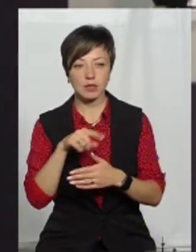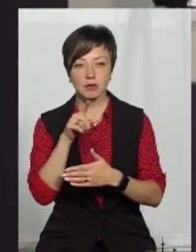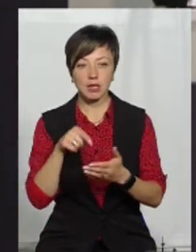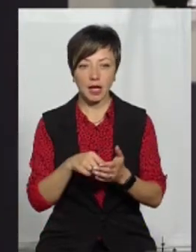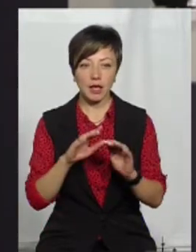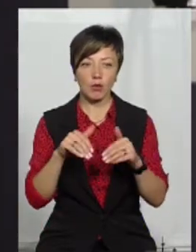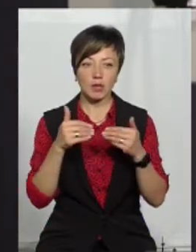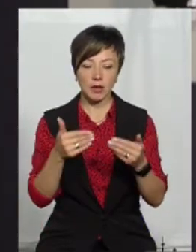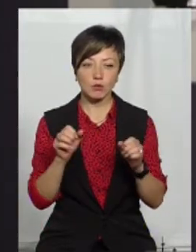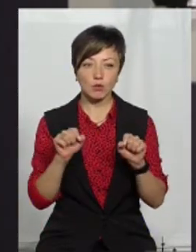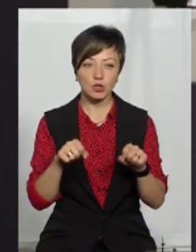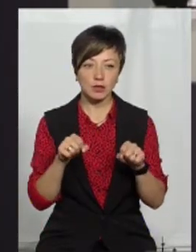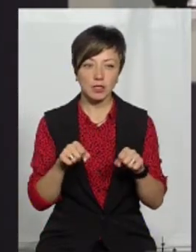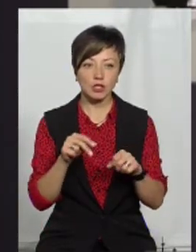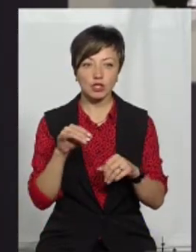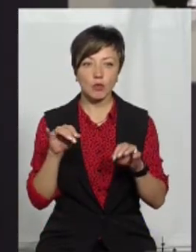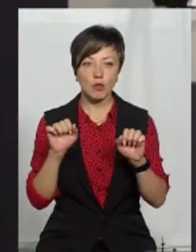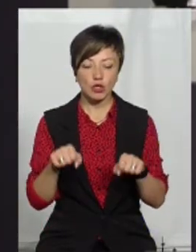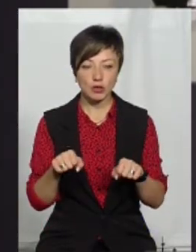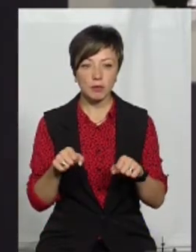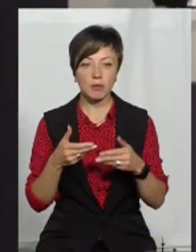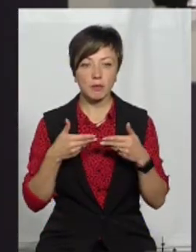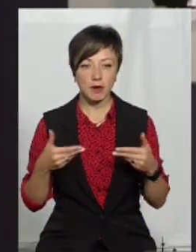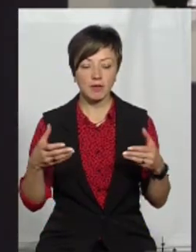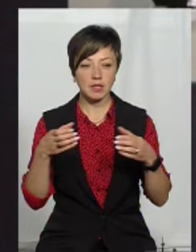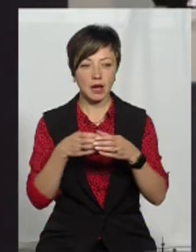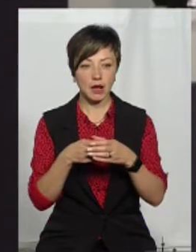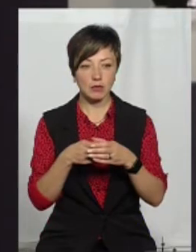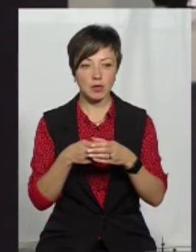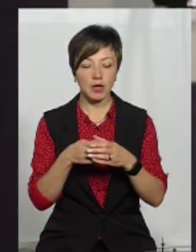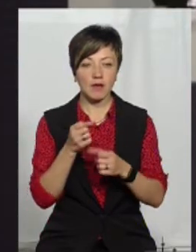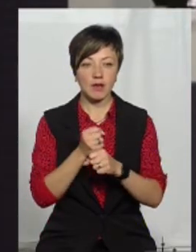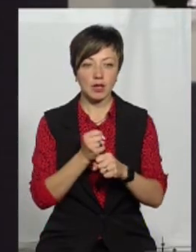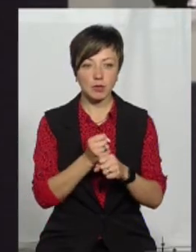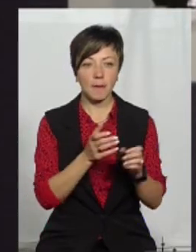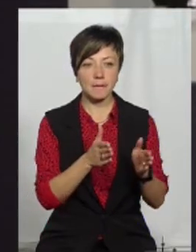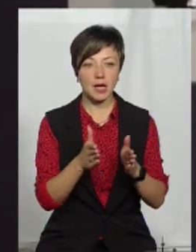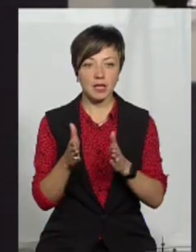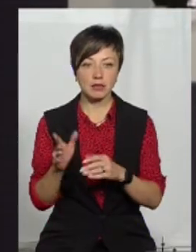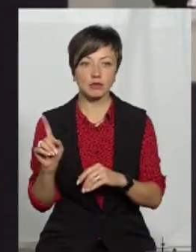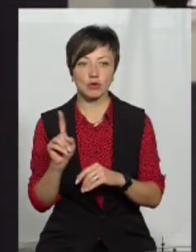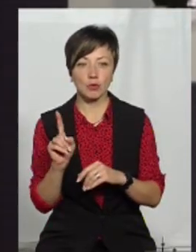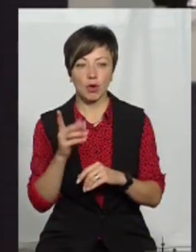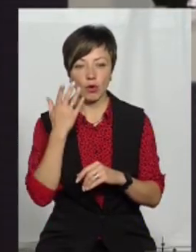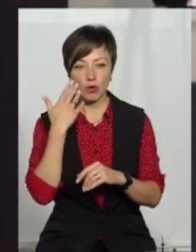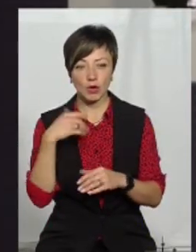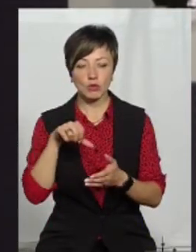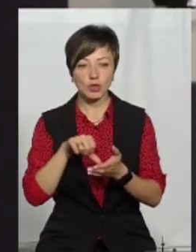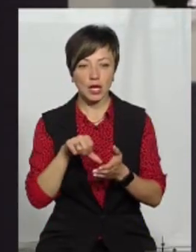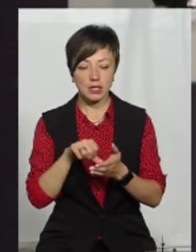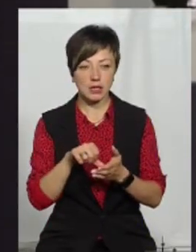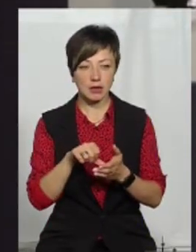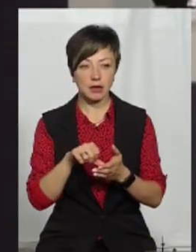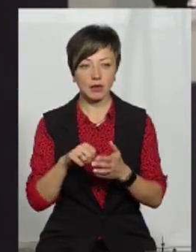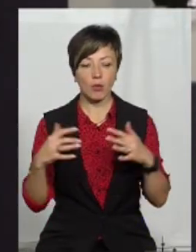Запитання і рекомендація по можливості. Чи можемо ми всі разом випрацювати такий механізм, щоб коли учасник бойових